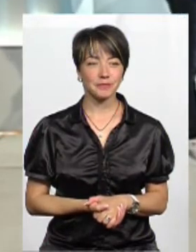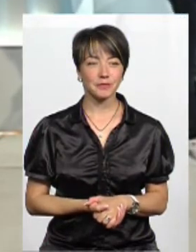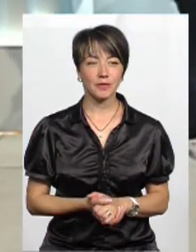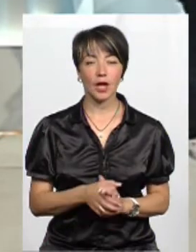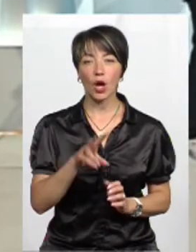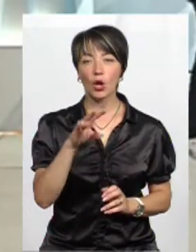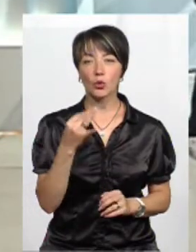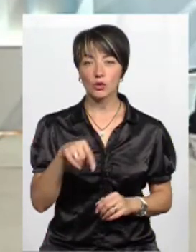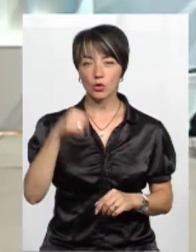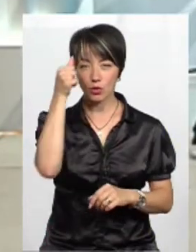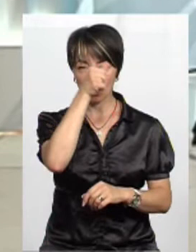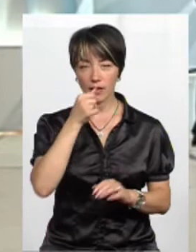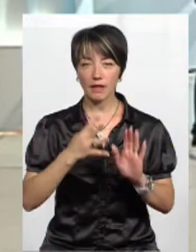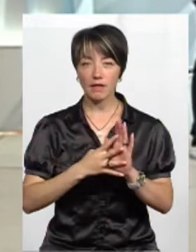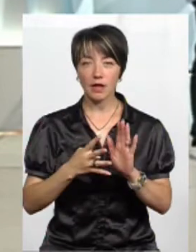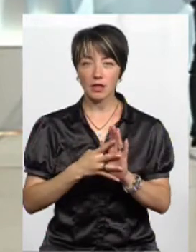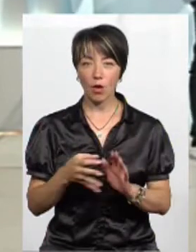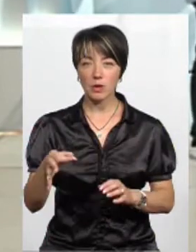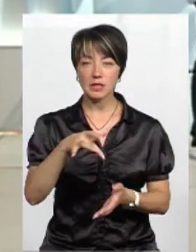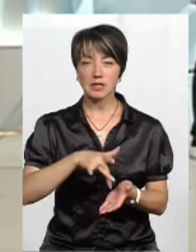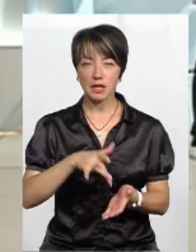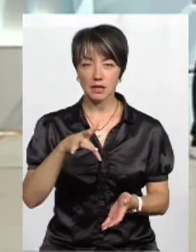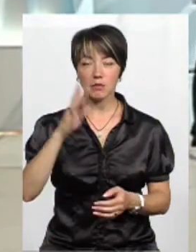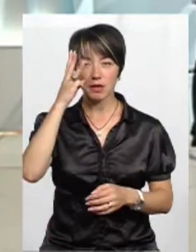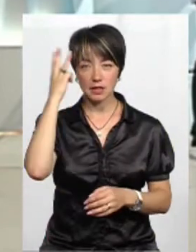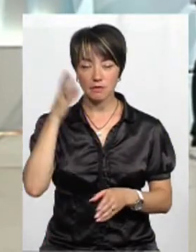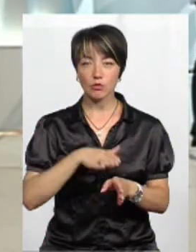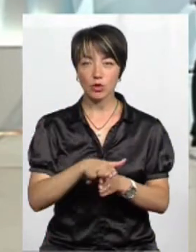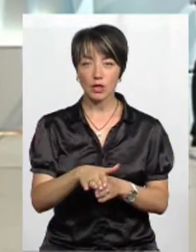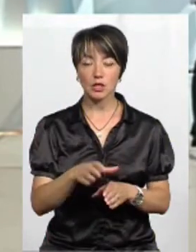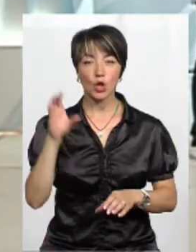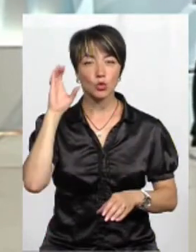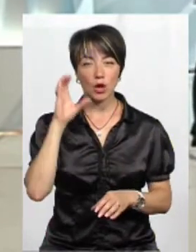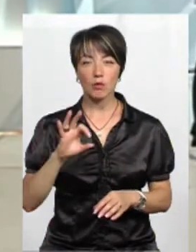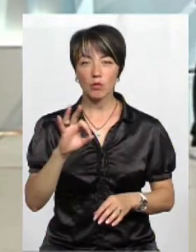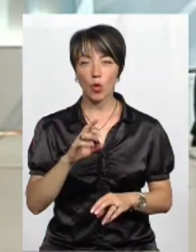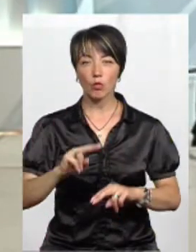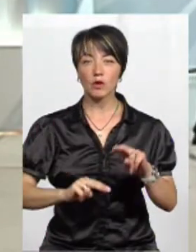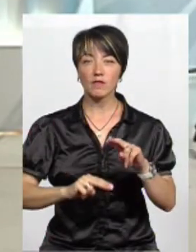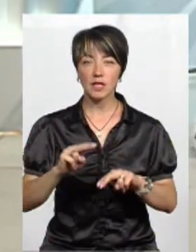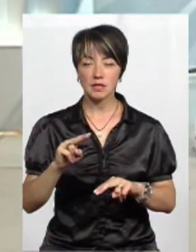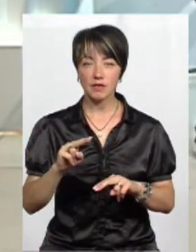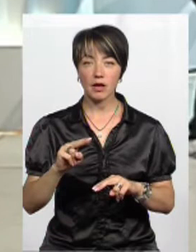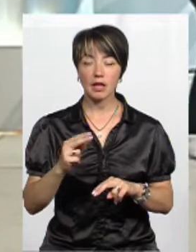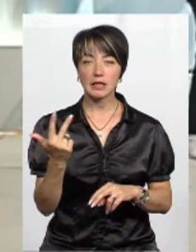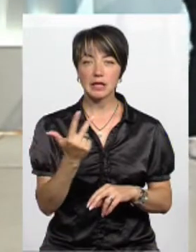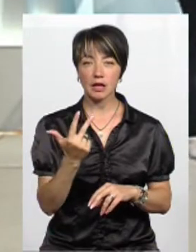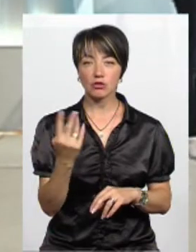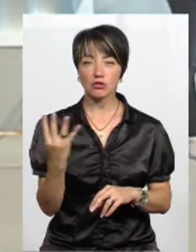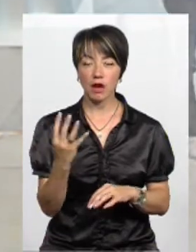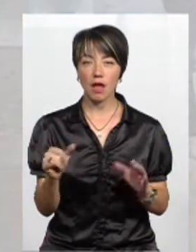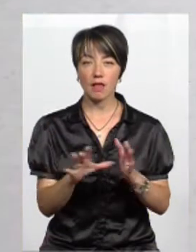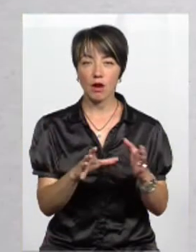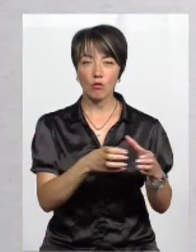У лютому цього року у 9 обласних центрах країни, серед них і Хмельницькому, відбулись громадські слухання щодо будівництва 3-го і